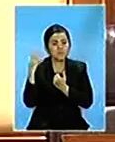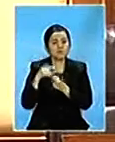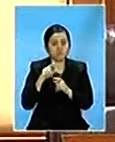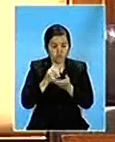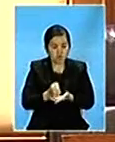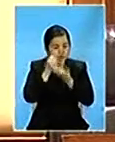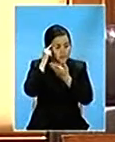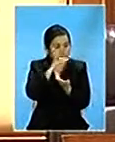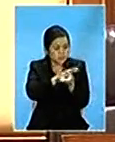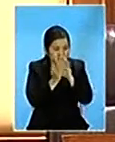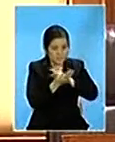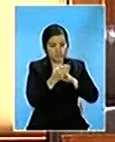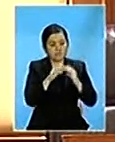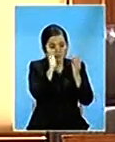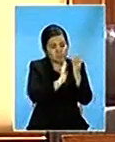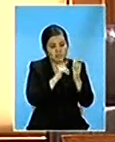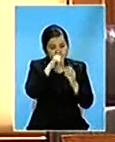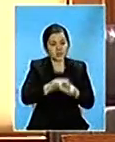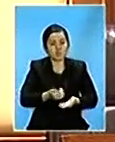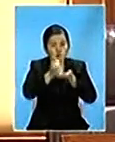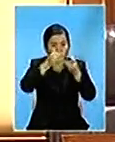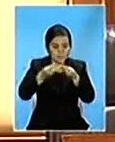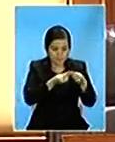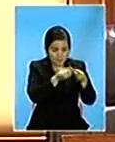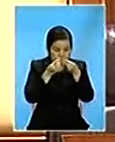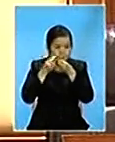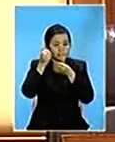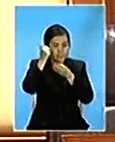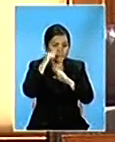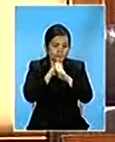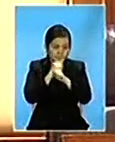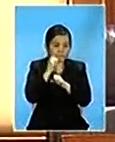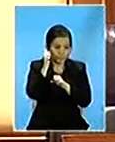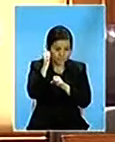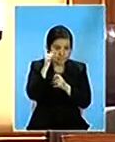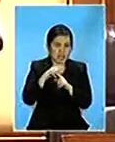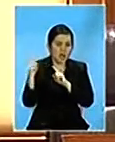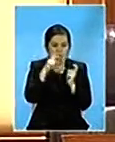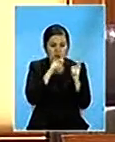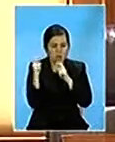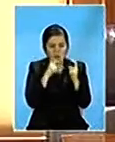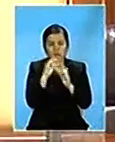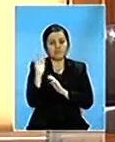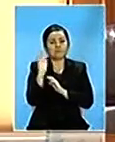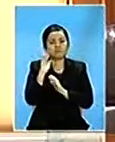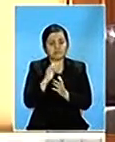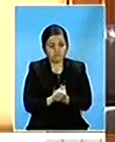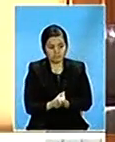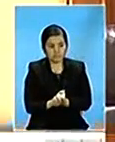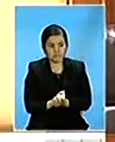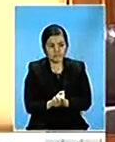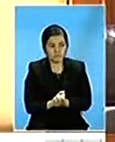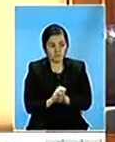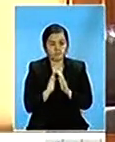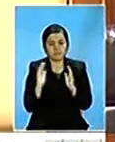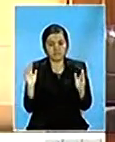รุงเรือดำน้ำไทยที่มันดีที่สุดดีกว่านะมาช่วยกันคิดนะครับแล้วจะได้ช่วยกันใช้นะครับอย่าไปเถียงเรื่องอย่างนี้ฮะไม่ได้เรื่องนะครับ